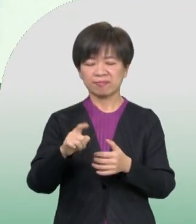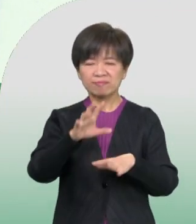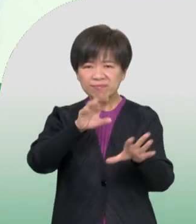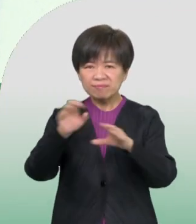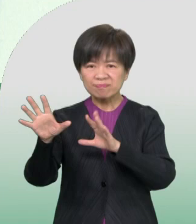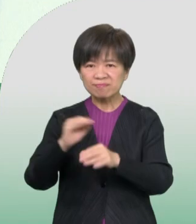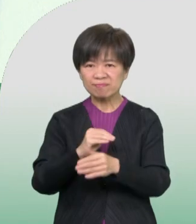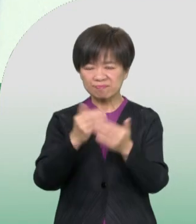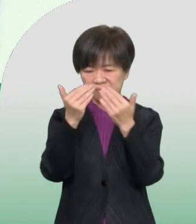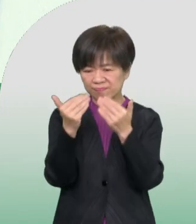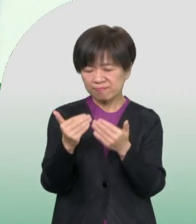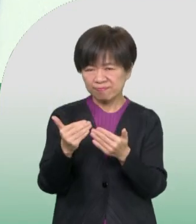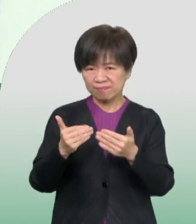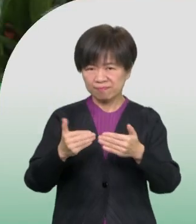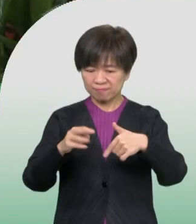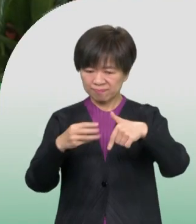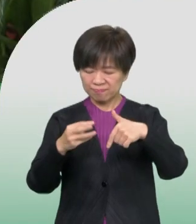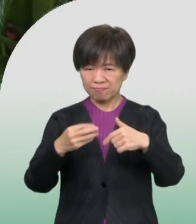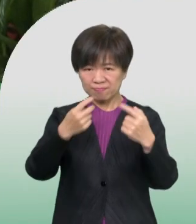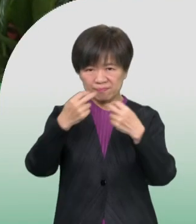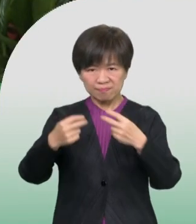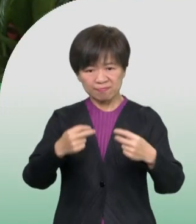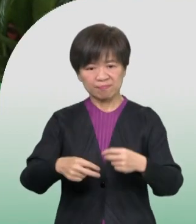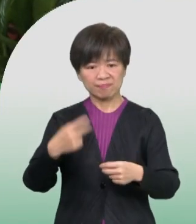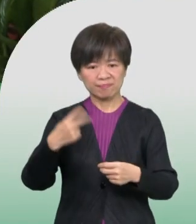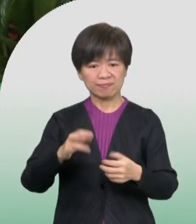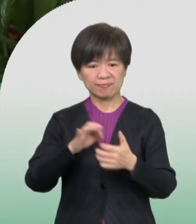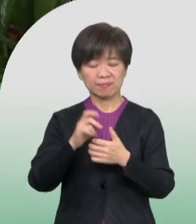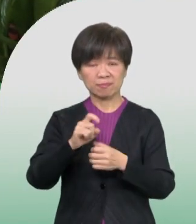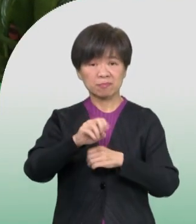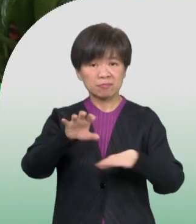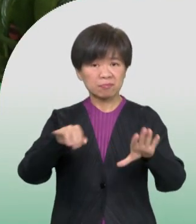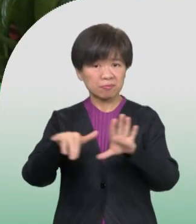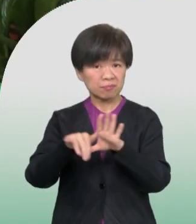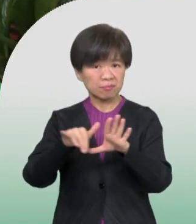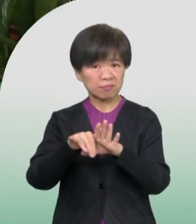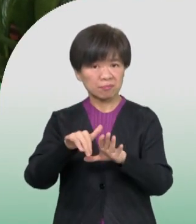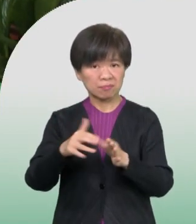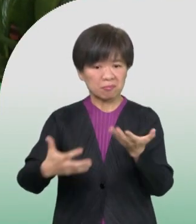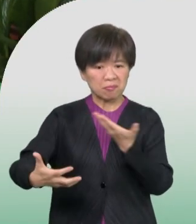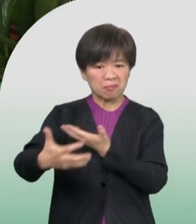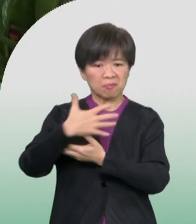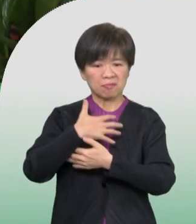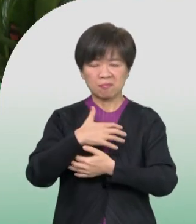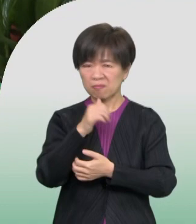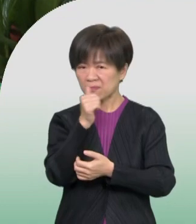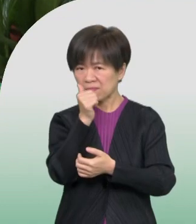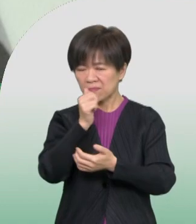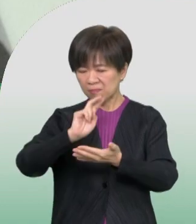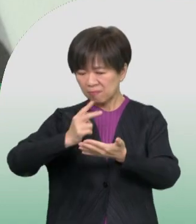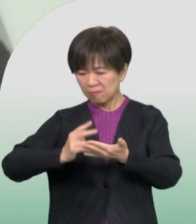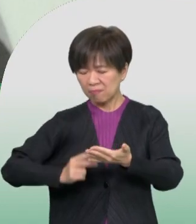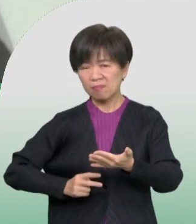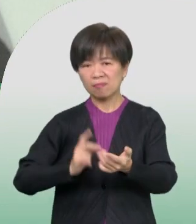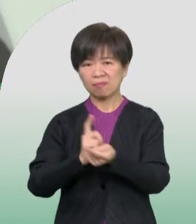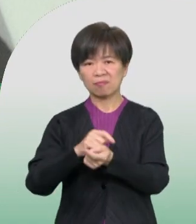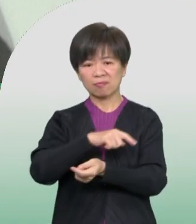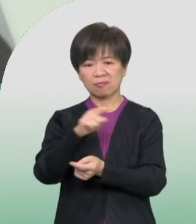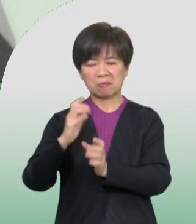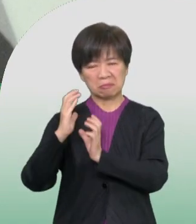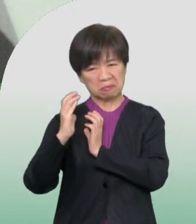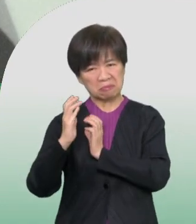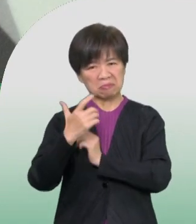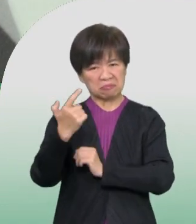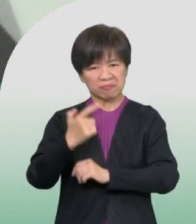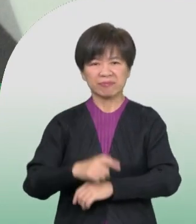本来考据老修正，还会查时尚的文章，部分重新翻译，对编辑团队来讲是动态的